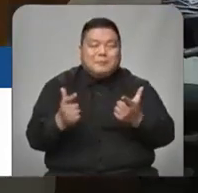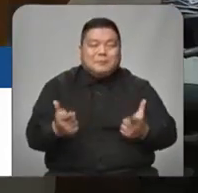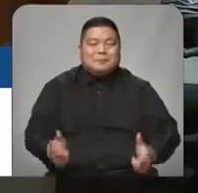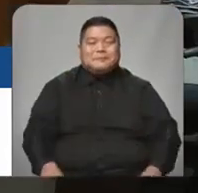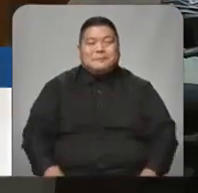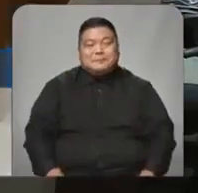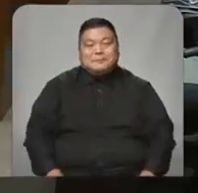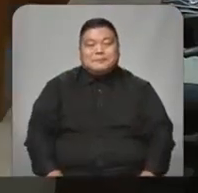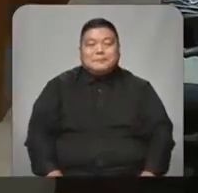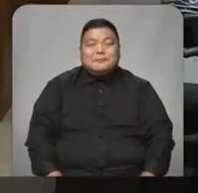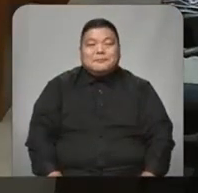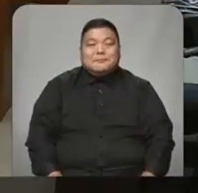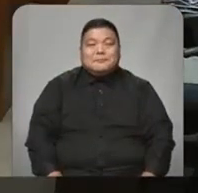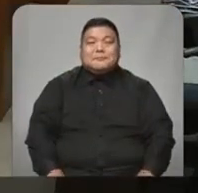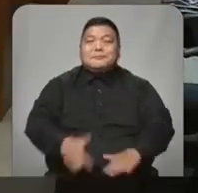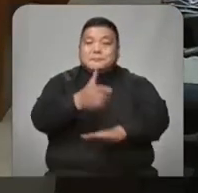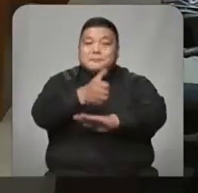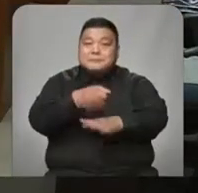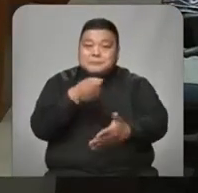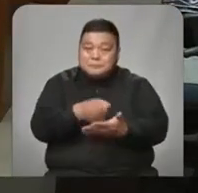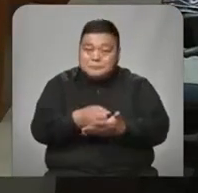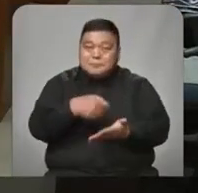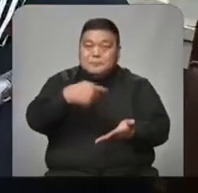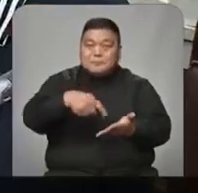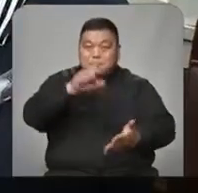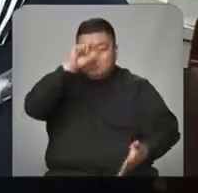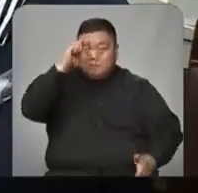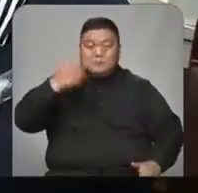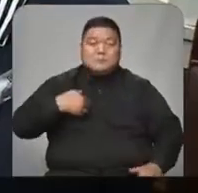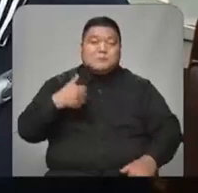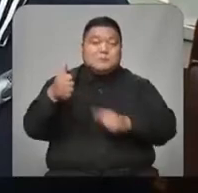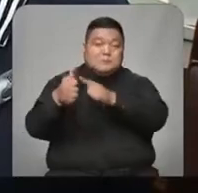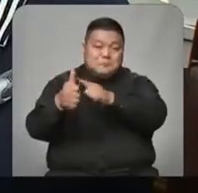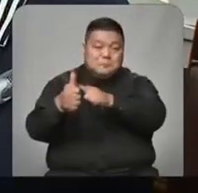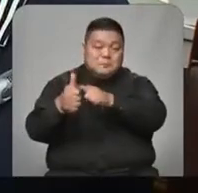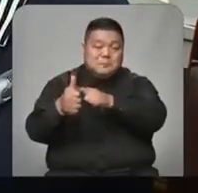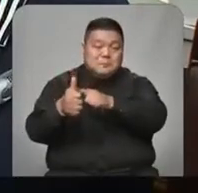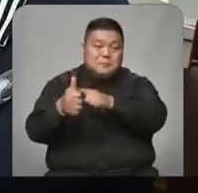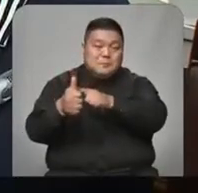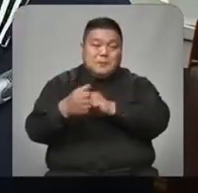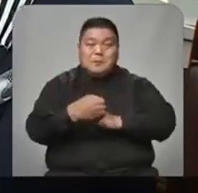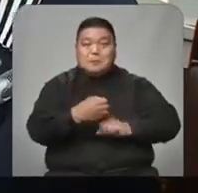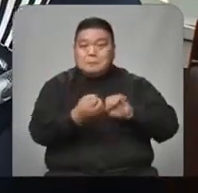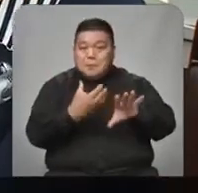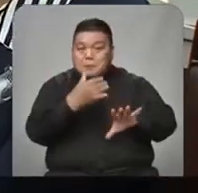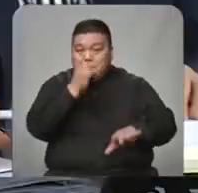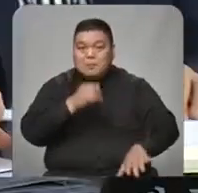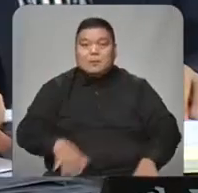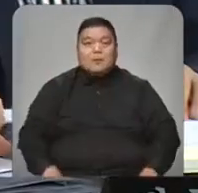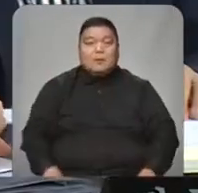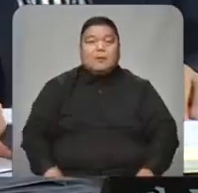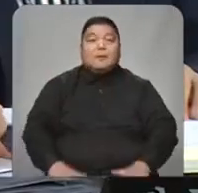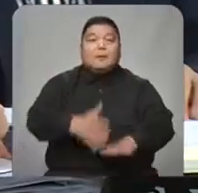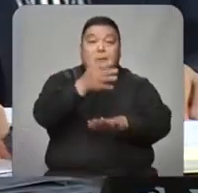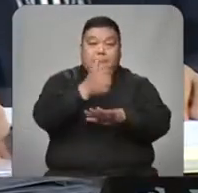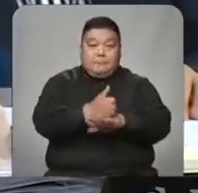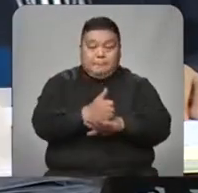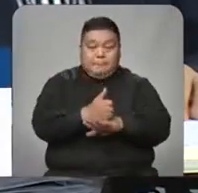때문에. 최종 결정은 신경호 교육감의 뜻이 반영된 거라는 답변도 나왔습니다.